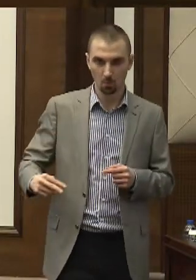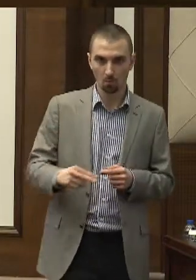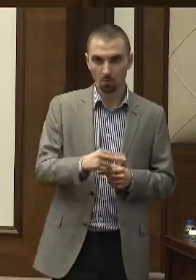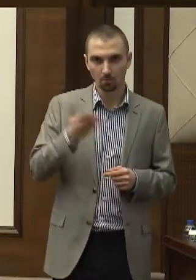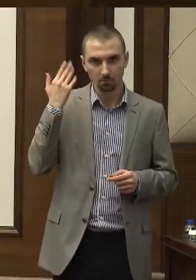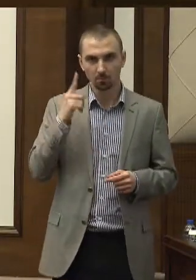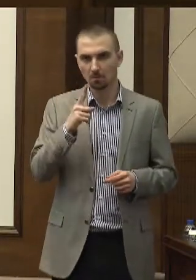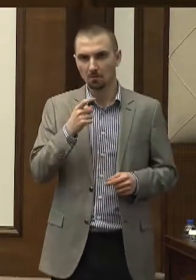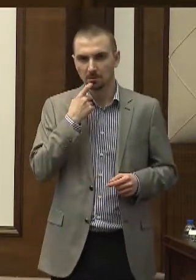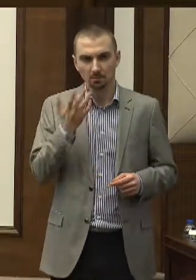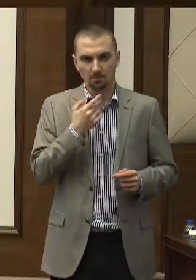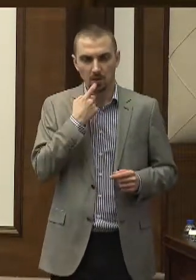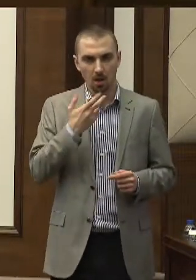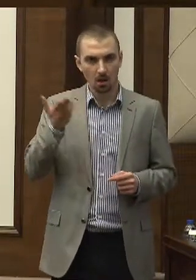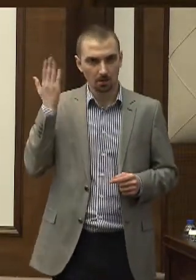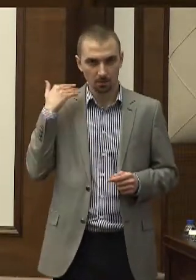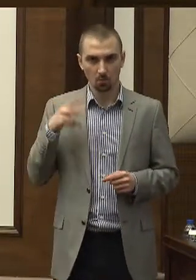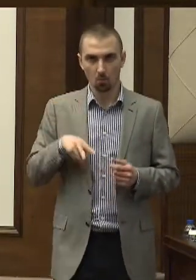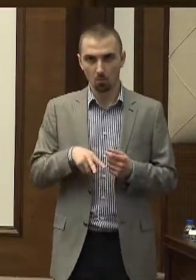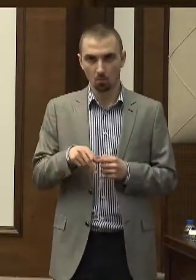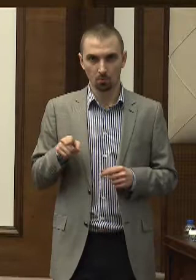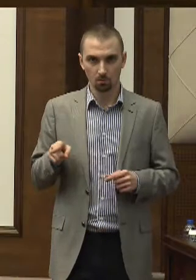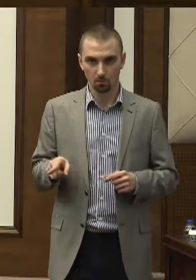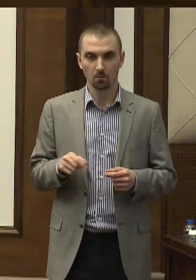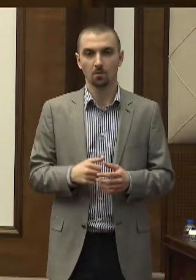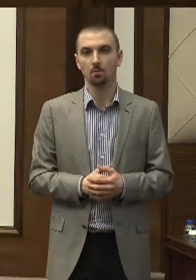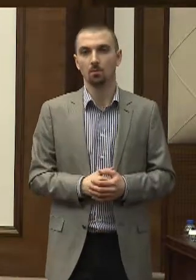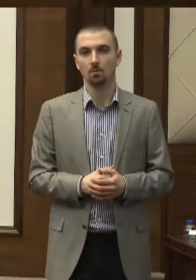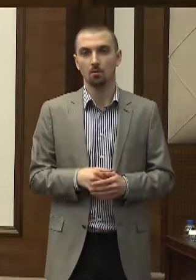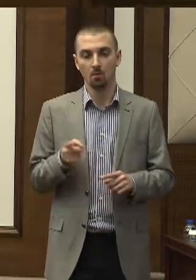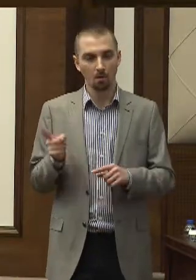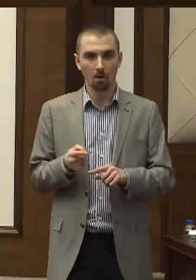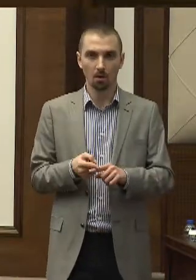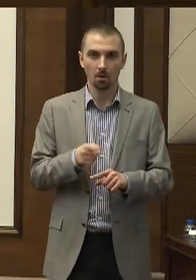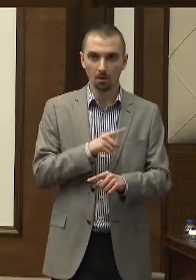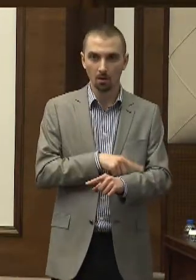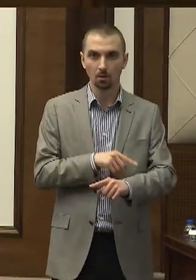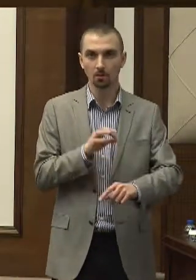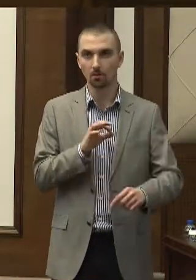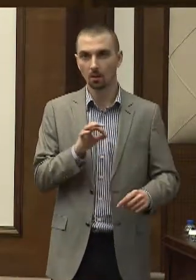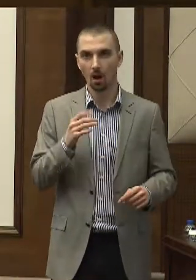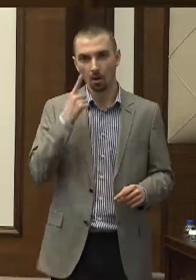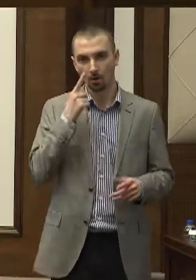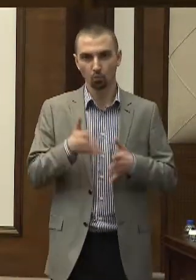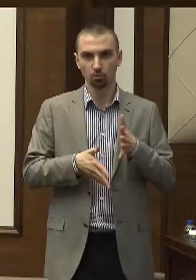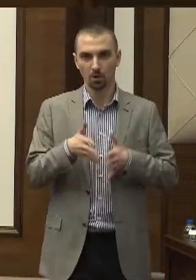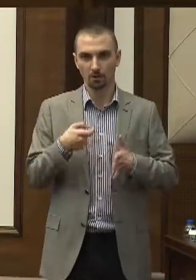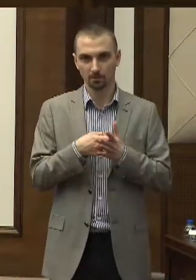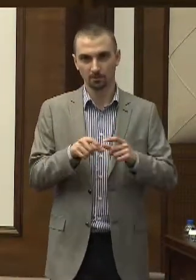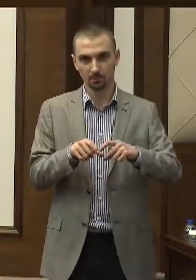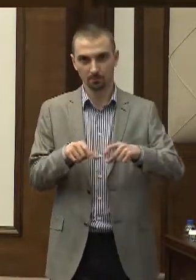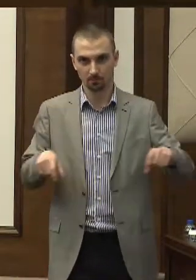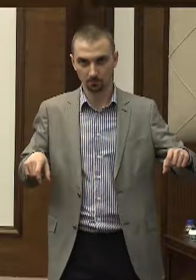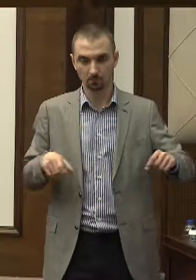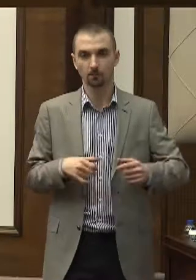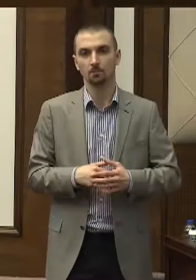mi, 1025'te mi kurulmuş? 24'te kurulmuş galiba. Ya muhtarlık olmuş. O günden bugüne orasının adı Atatürk Caddesi'dir.